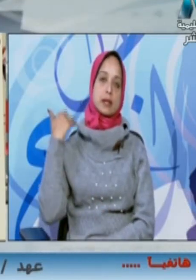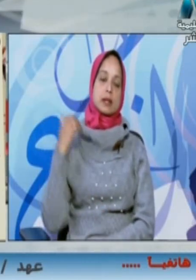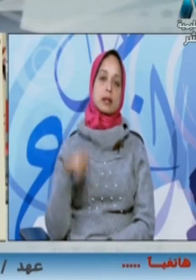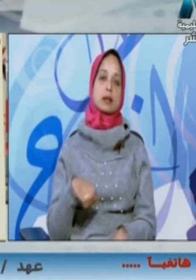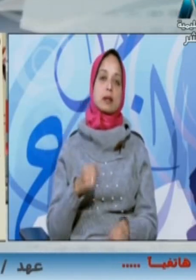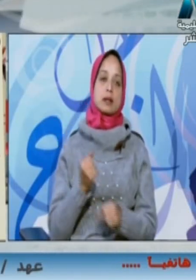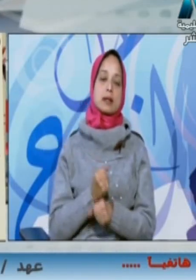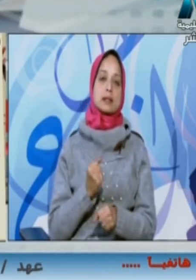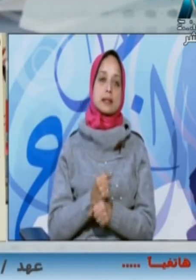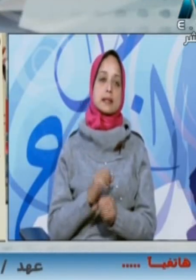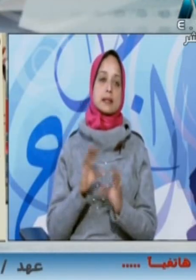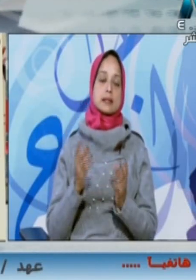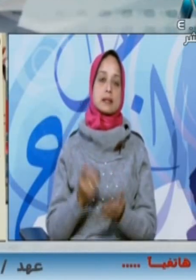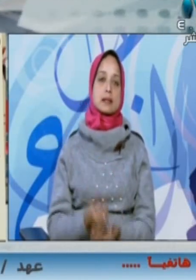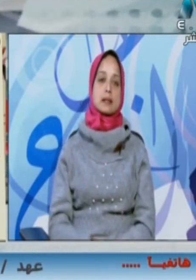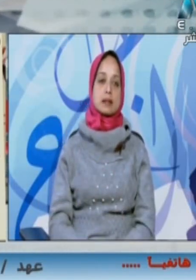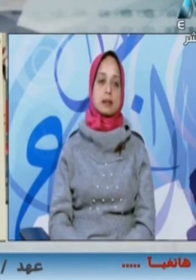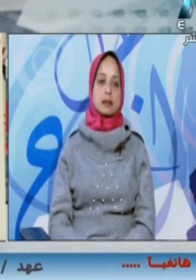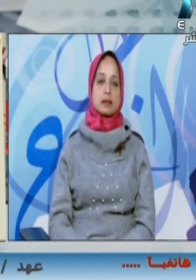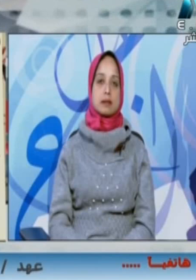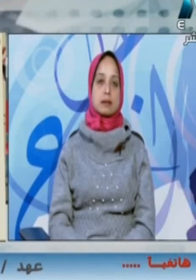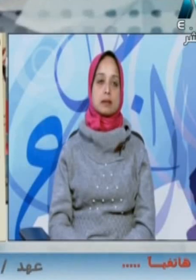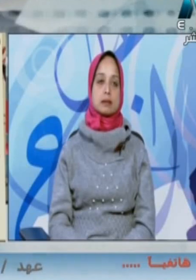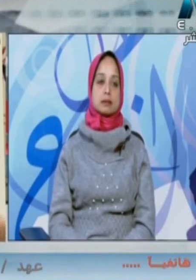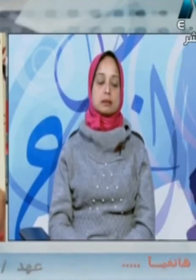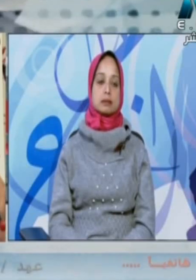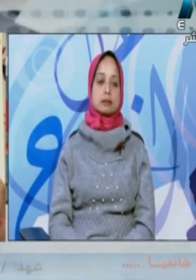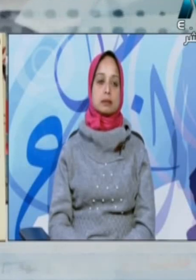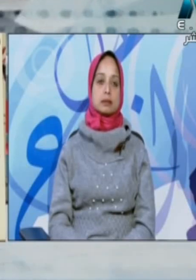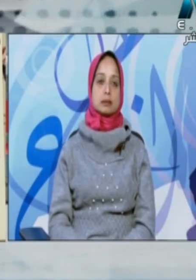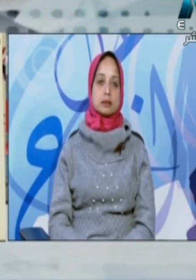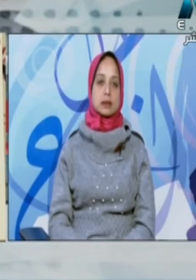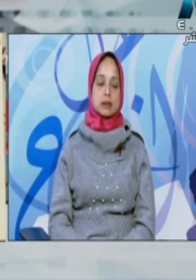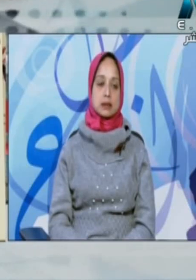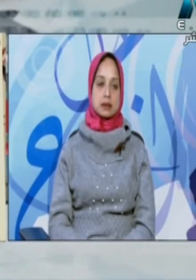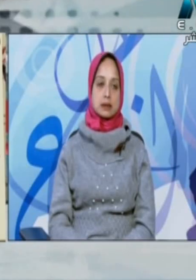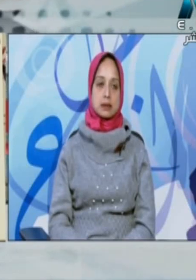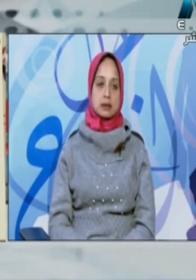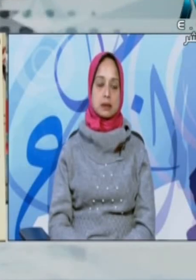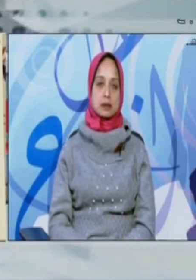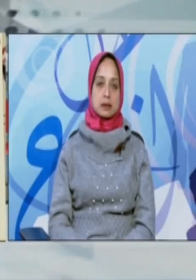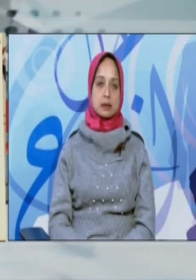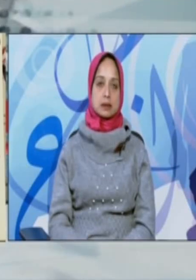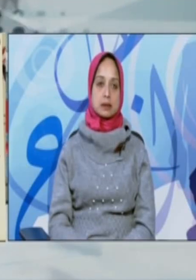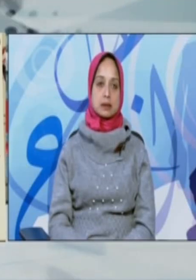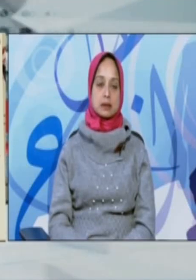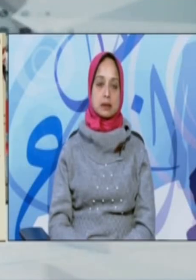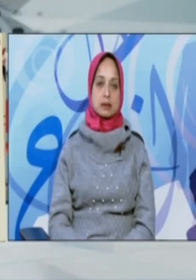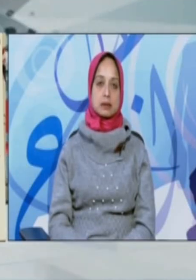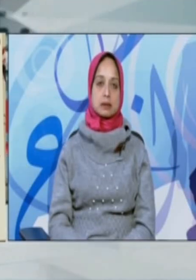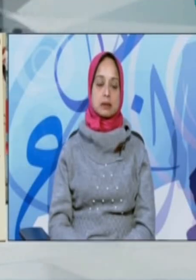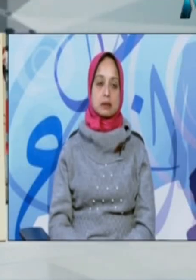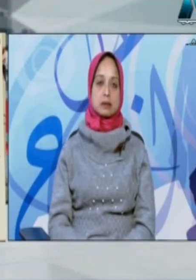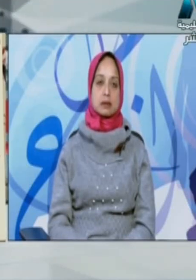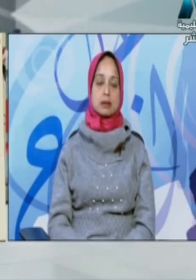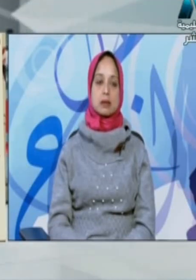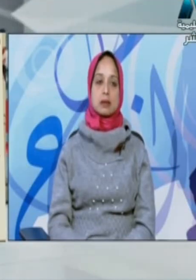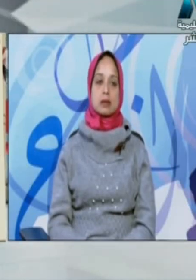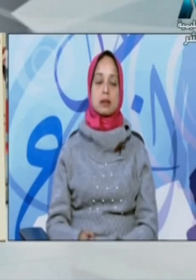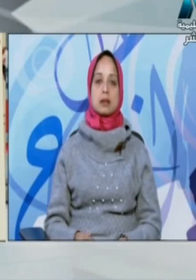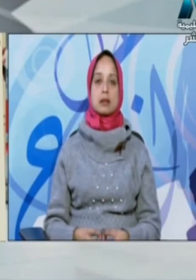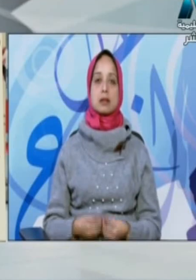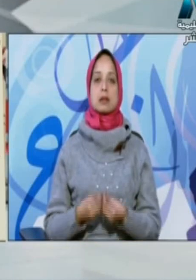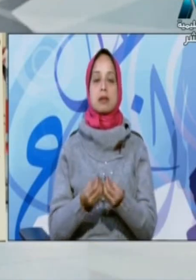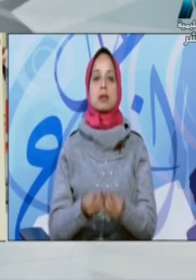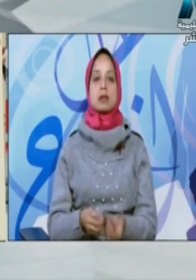حدث ازاي؟ خليك معايا برضو، شوفني من التلفزيون. لما هو المثل عندي هنا تولية محمد